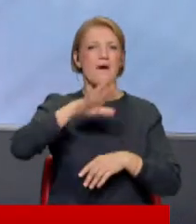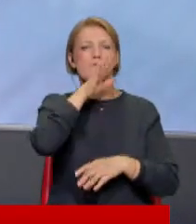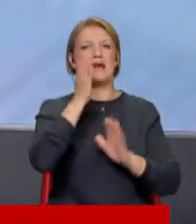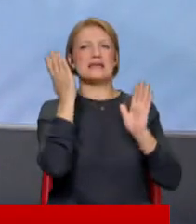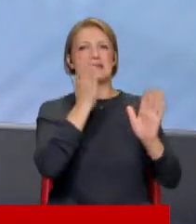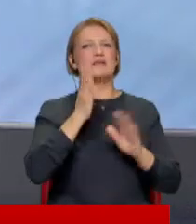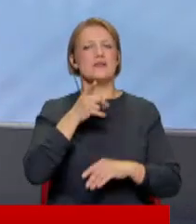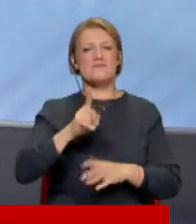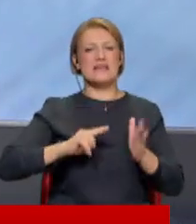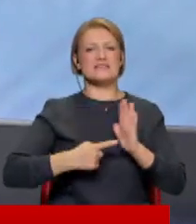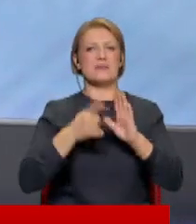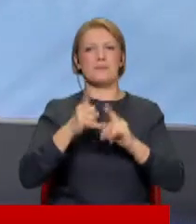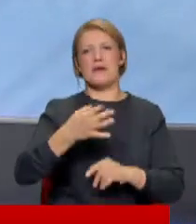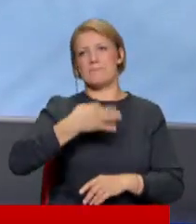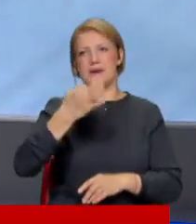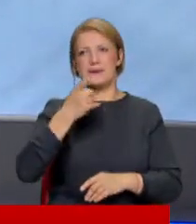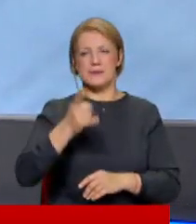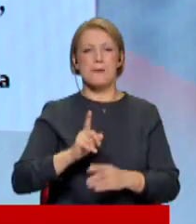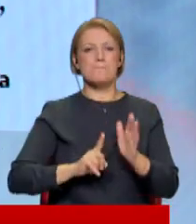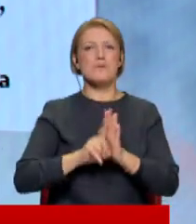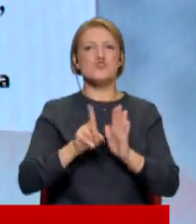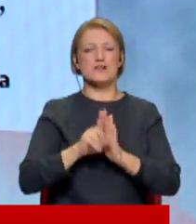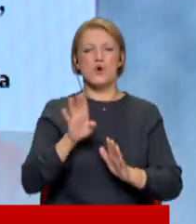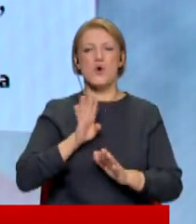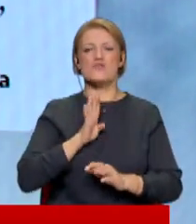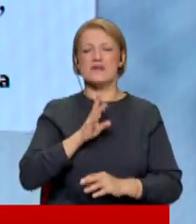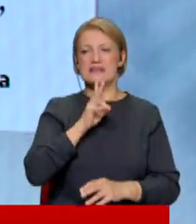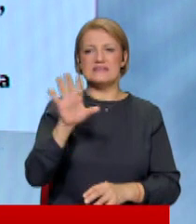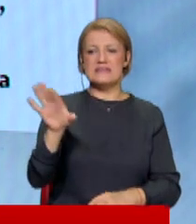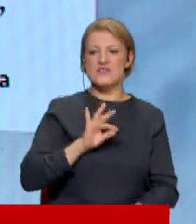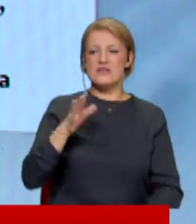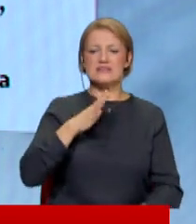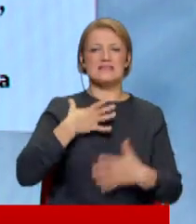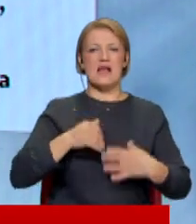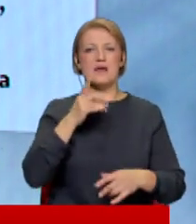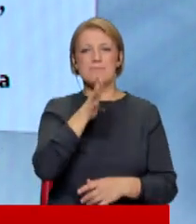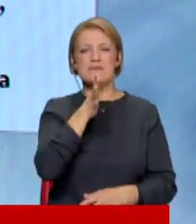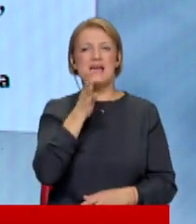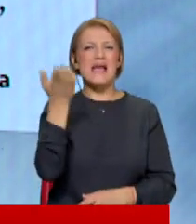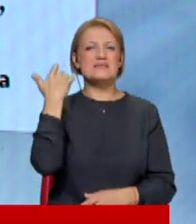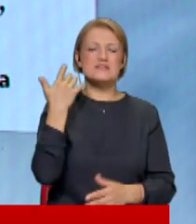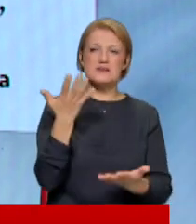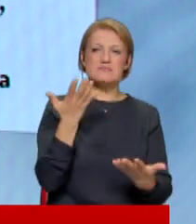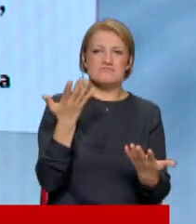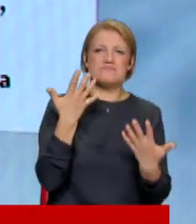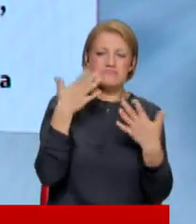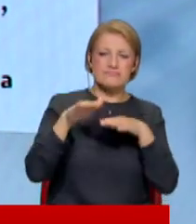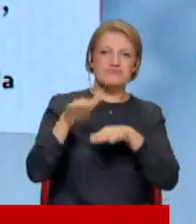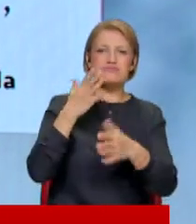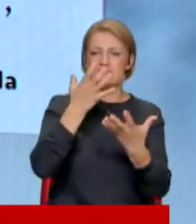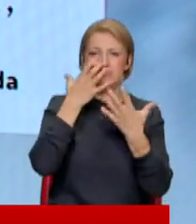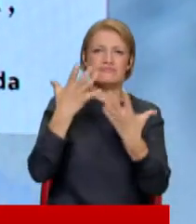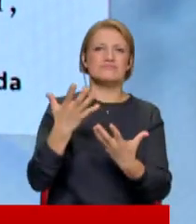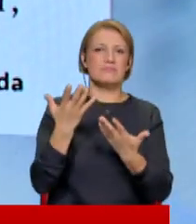nitelendiren ve ispatlayan bir haber başarılı öğrencilerin tercih ettiği Sağlık Bilimleri eski ilgi olmadığını söylüyor Cumhuriyet